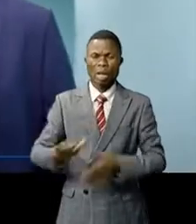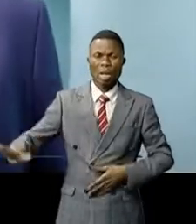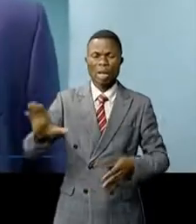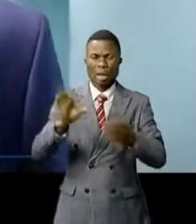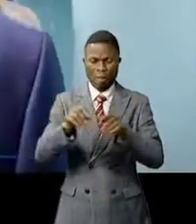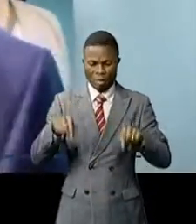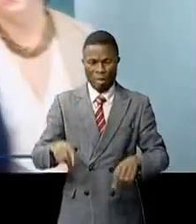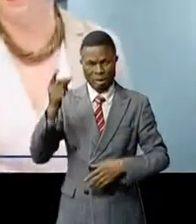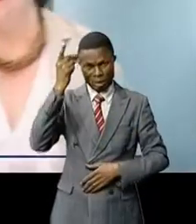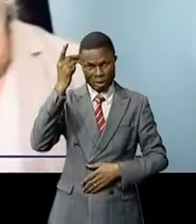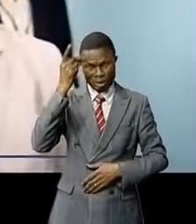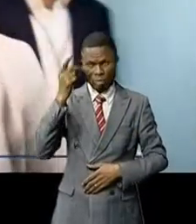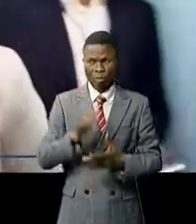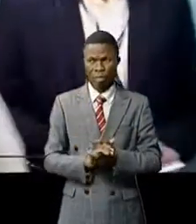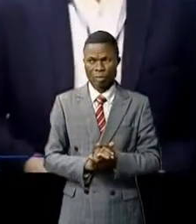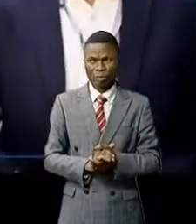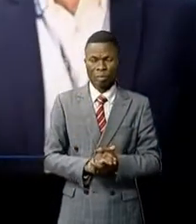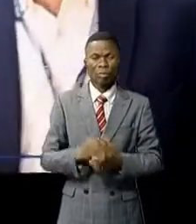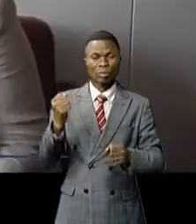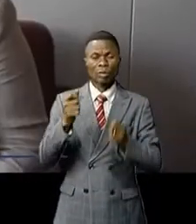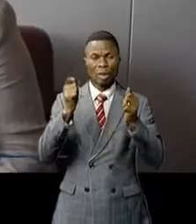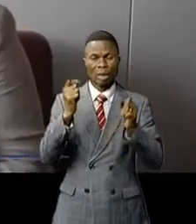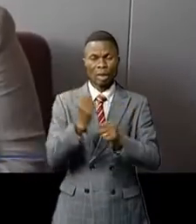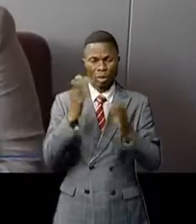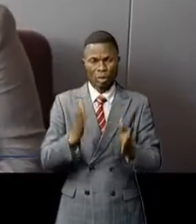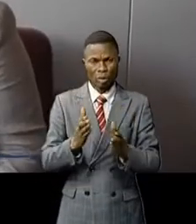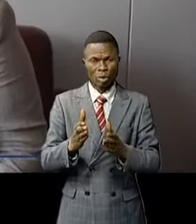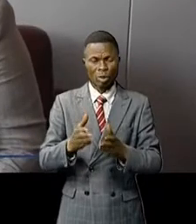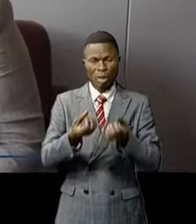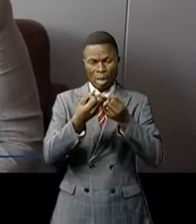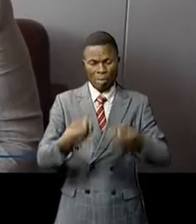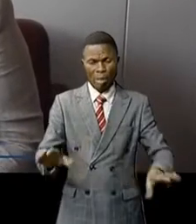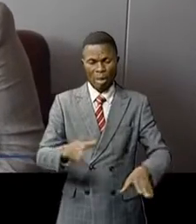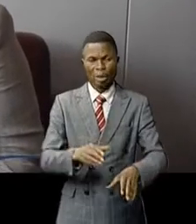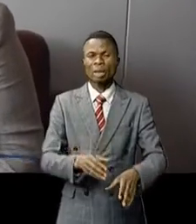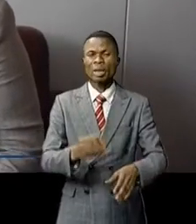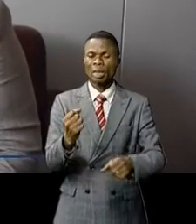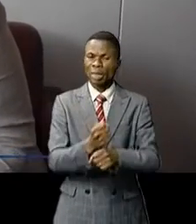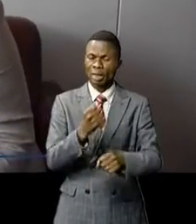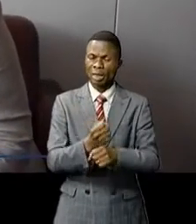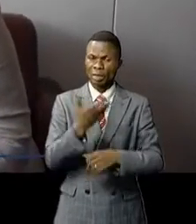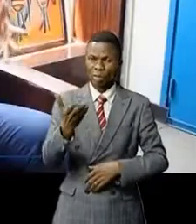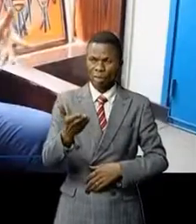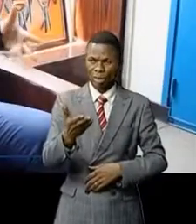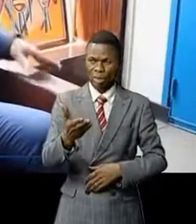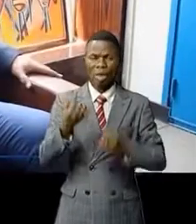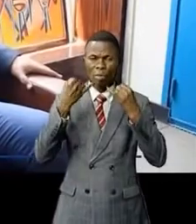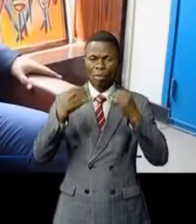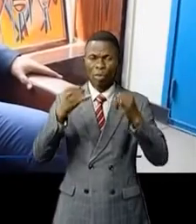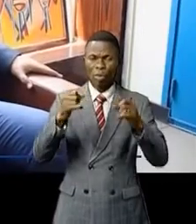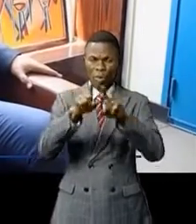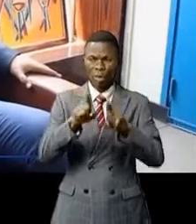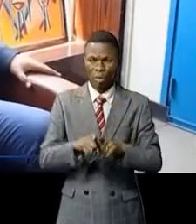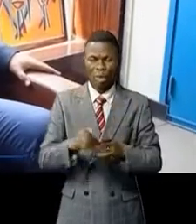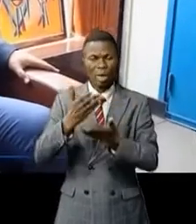États-Unis à Kinshasa. Si le professionnalisme a un peu perdu de son talent dans le traitement de l'information, c'est aussi en